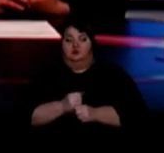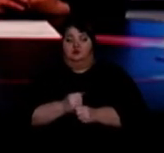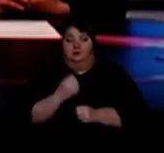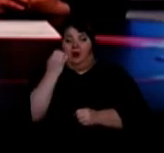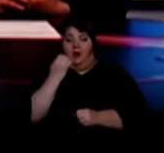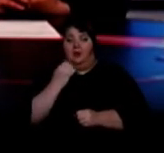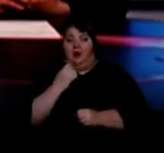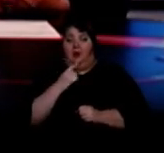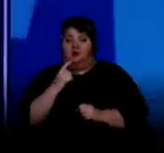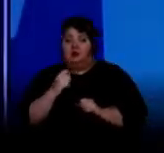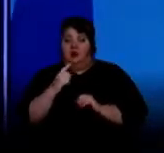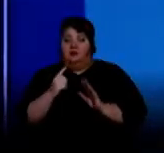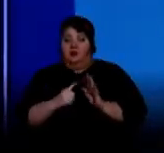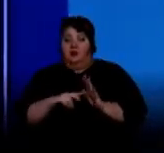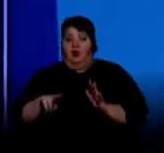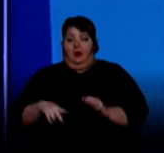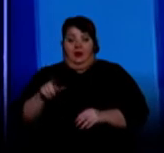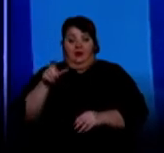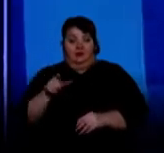запитання. Директор